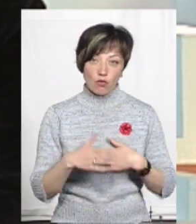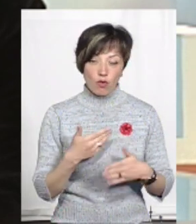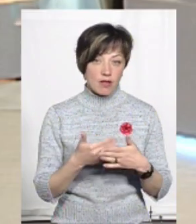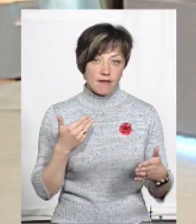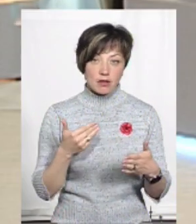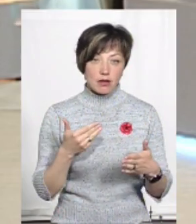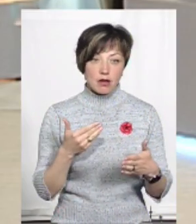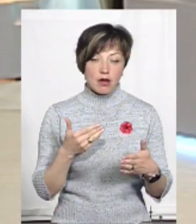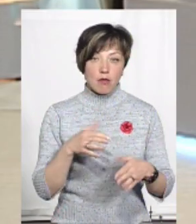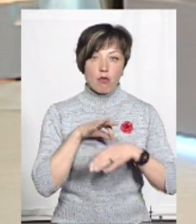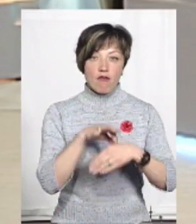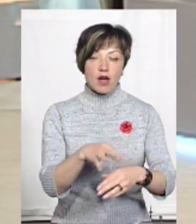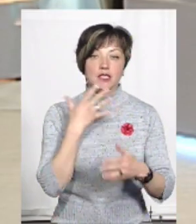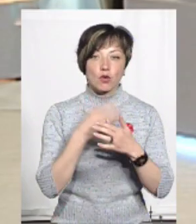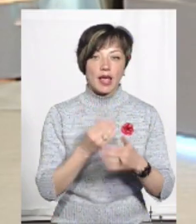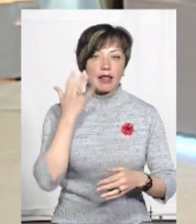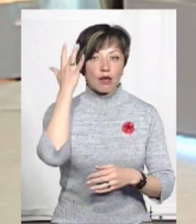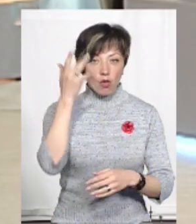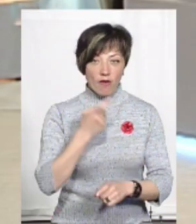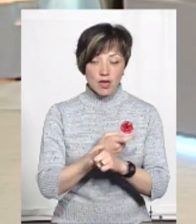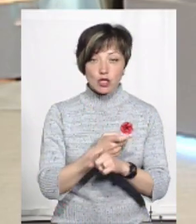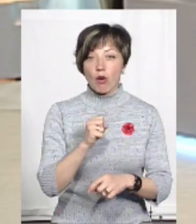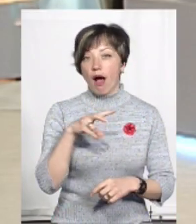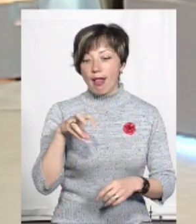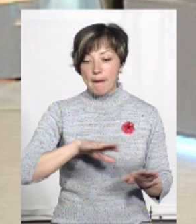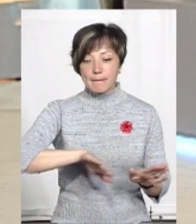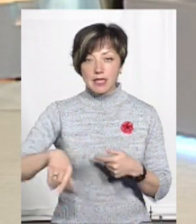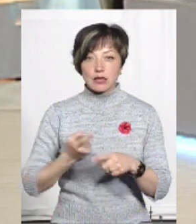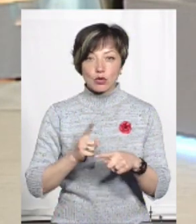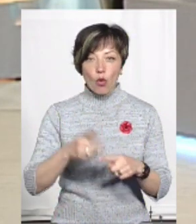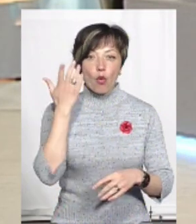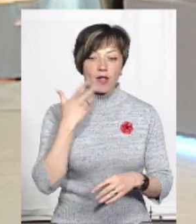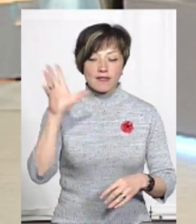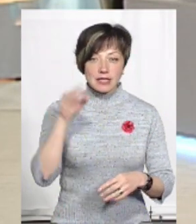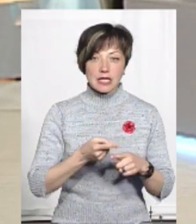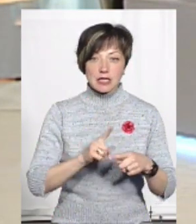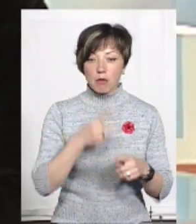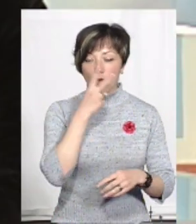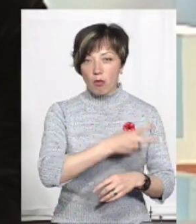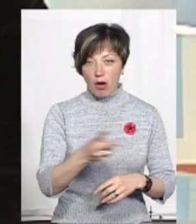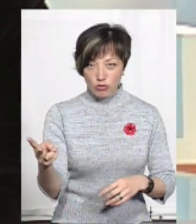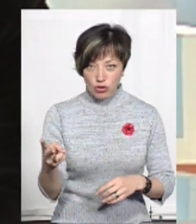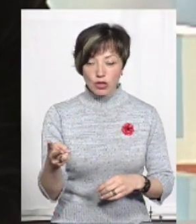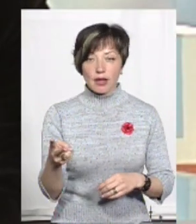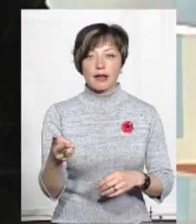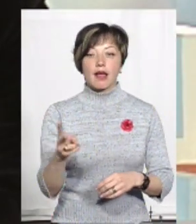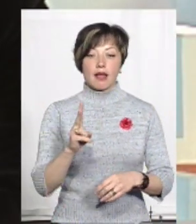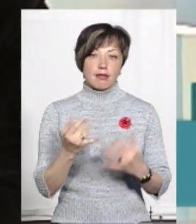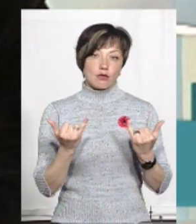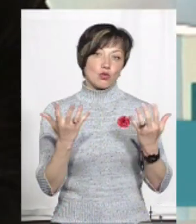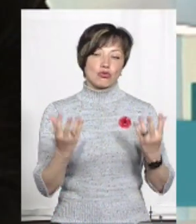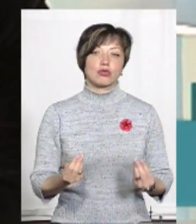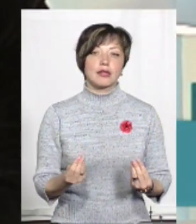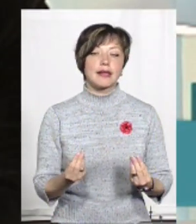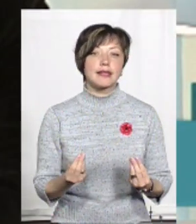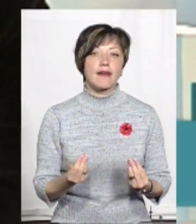від провадження своєї ідеології. Однак після того, як вони все це побачили, то на